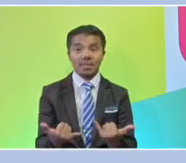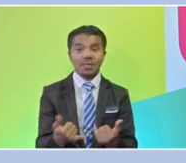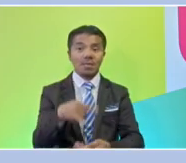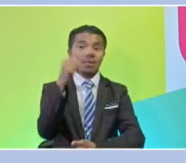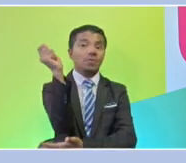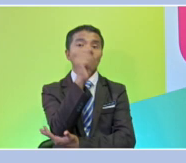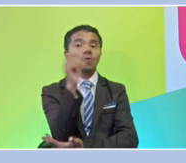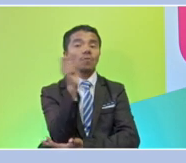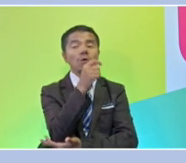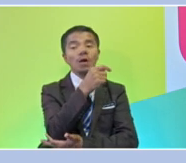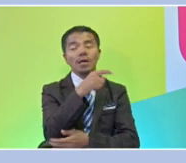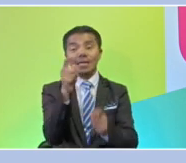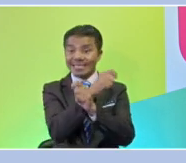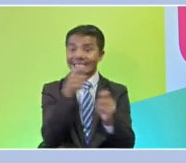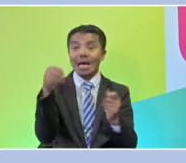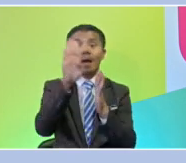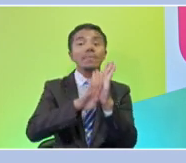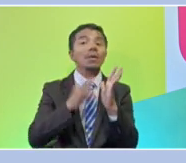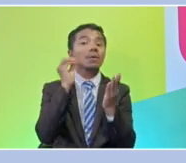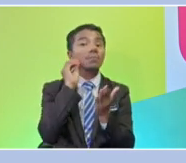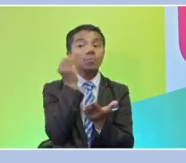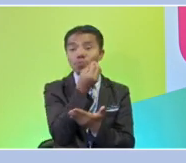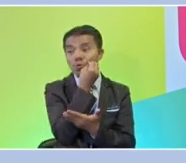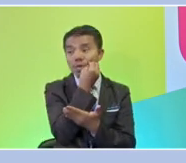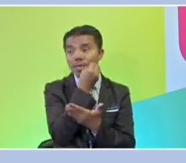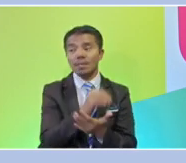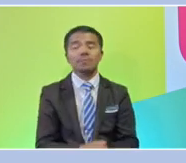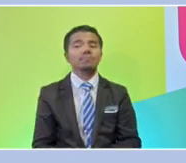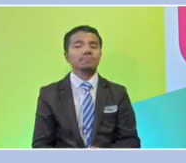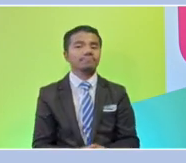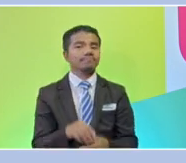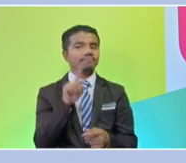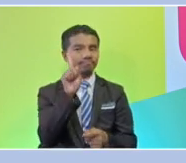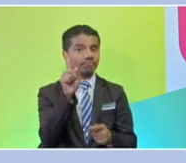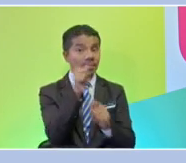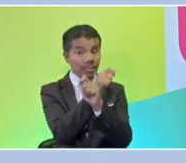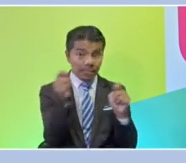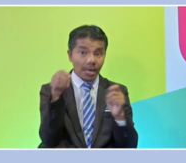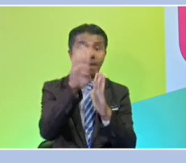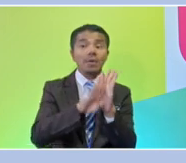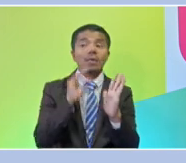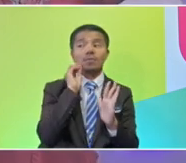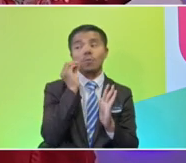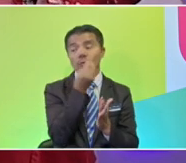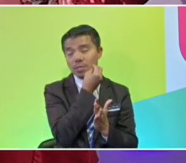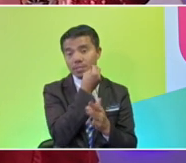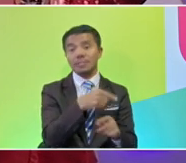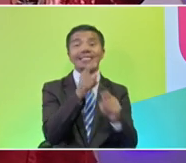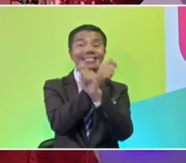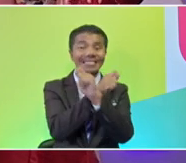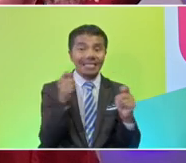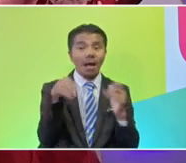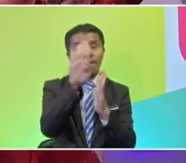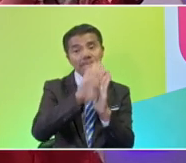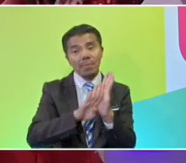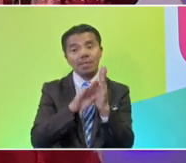yang tidak berbunga jadi tumbuhan yang tidak berbunga ini dia tidak berbunga dia tidak berbuah